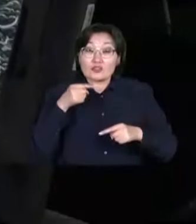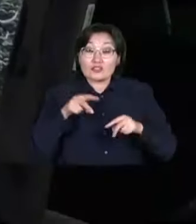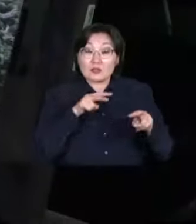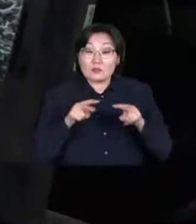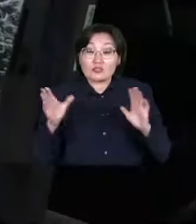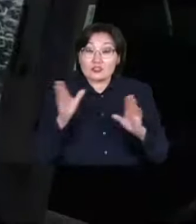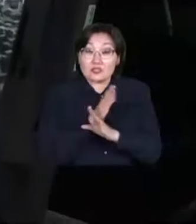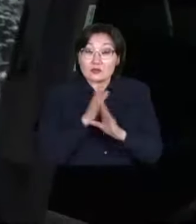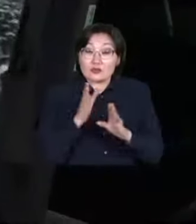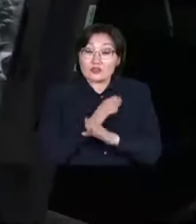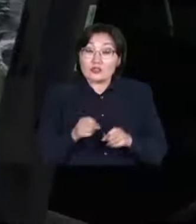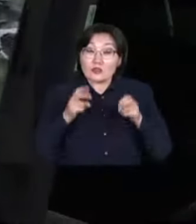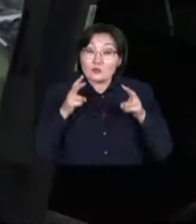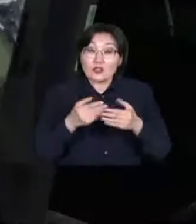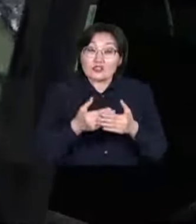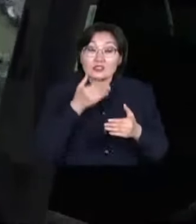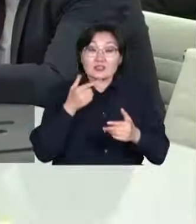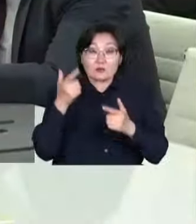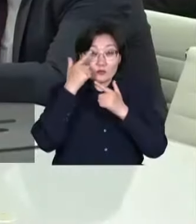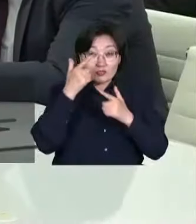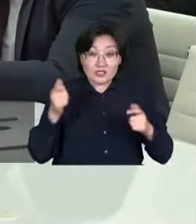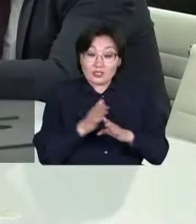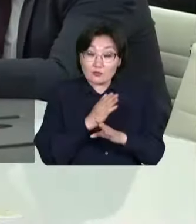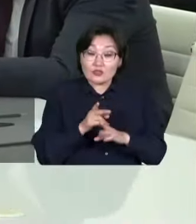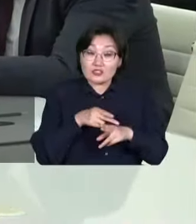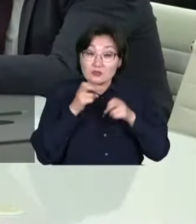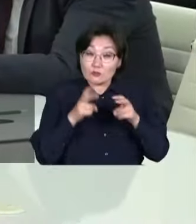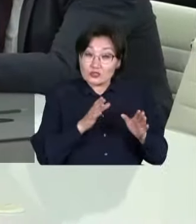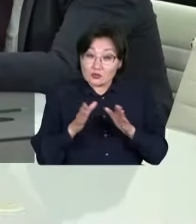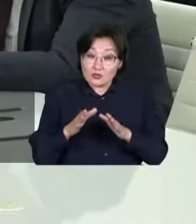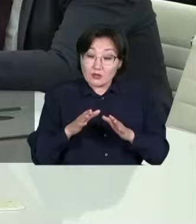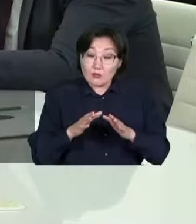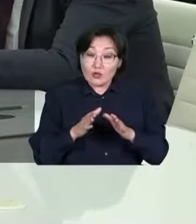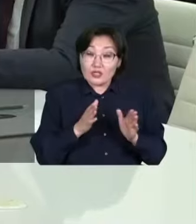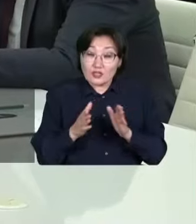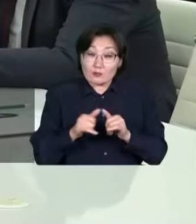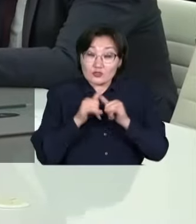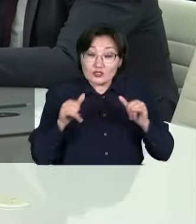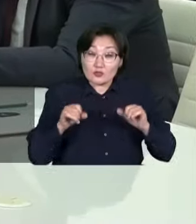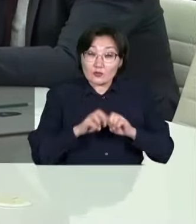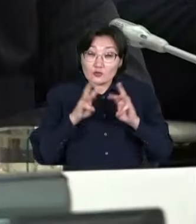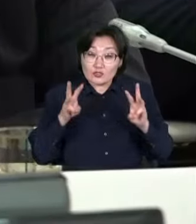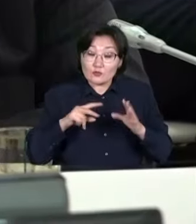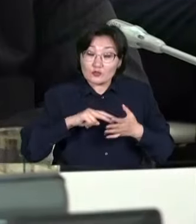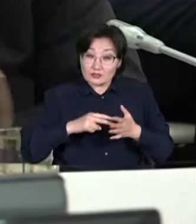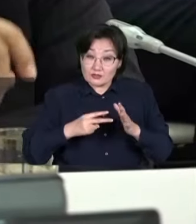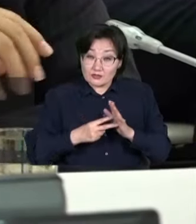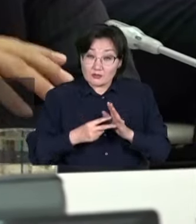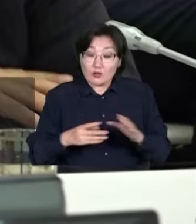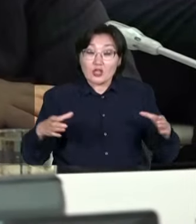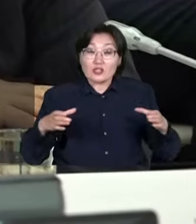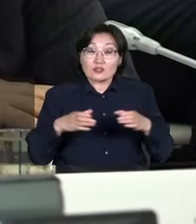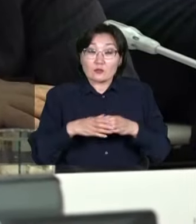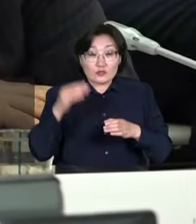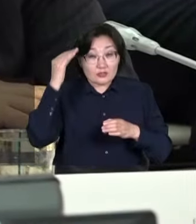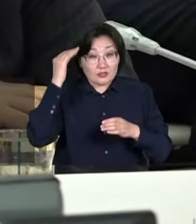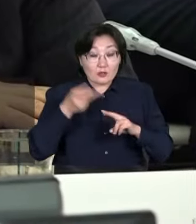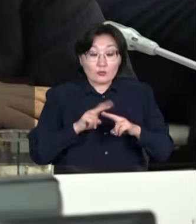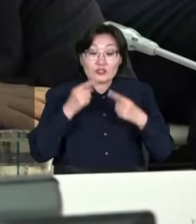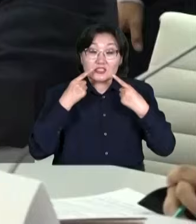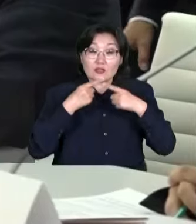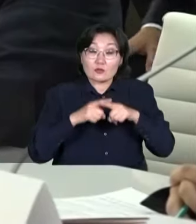табиғи қауіп-қатерді алдын ала ескертіп, экологиялық қауіпсіздік пен тұрақты дамуды қамтамасыз ету көзделген. Делегаттардың пікірінше, бұл